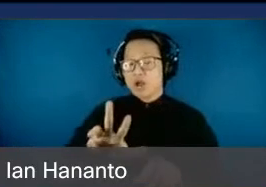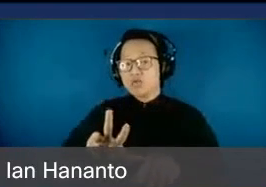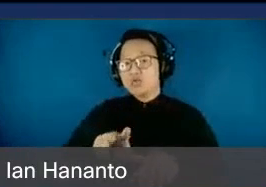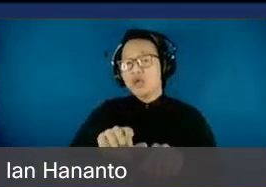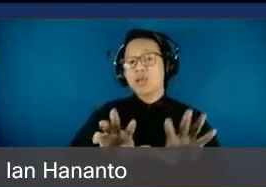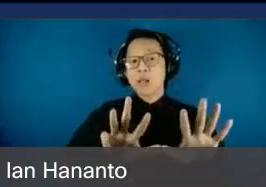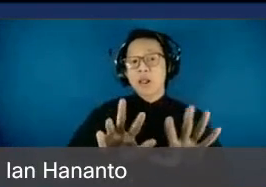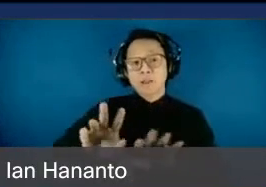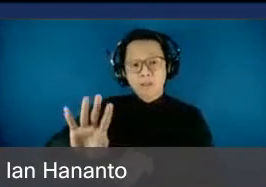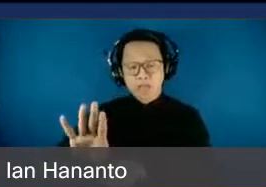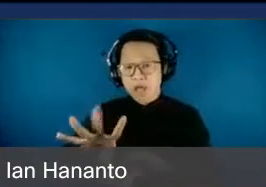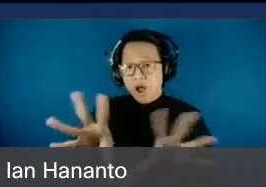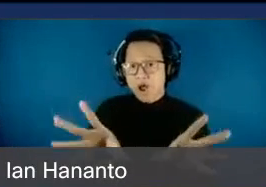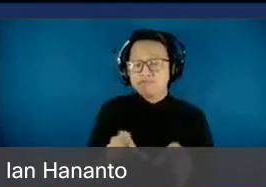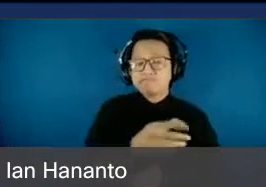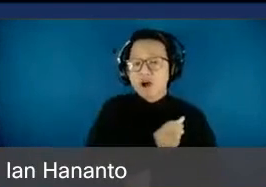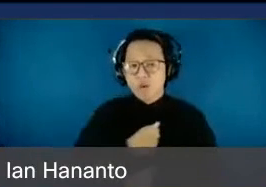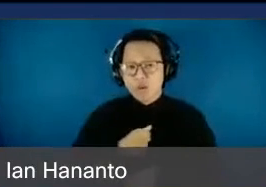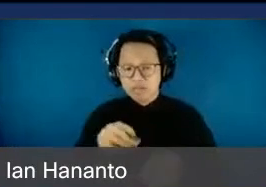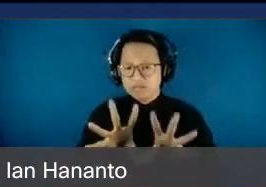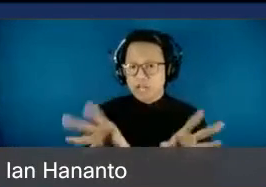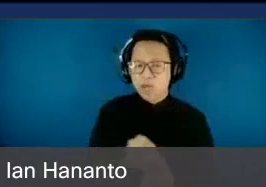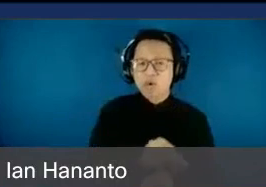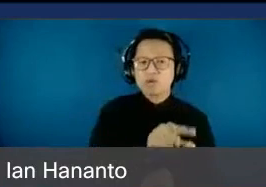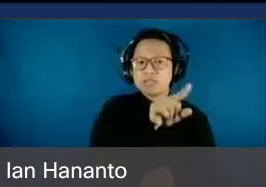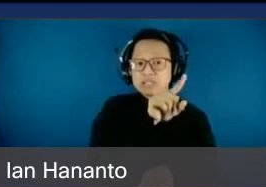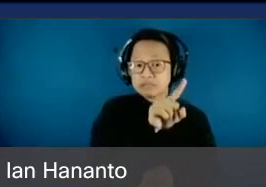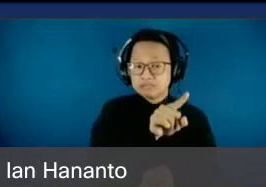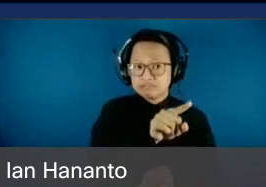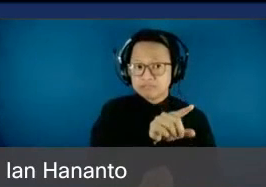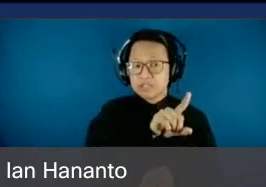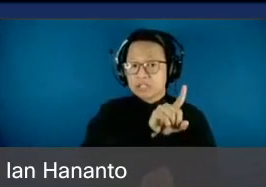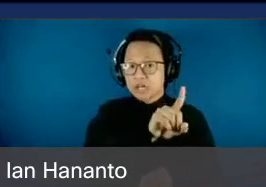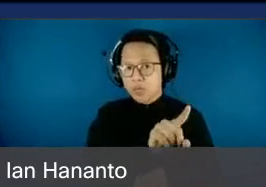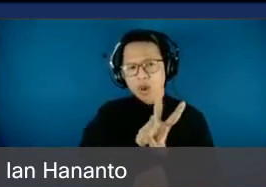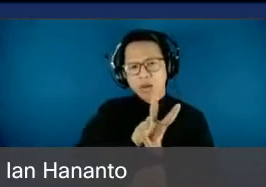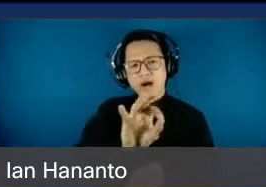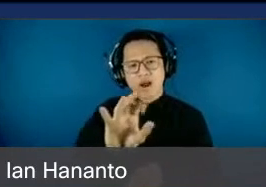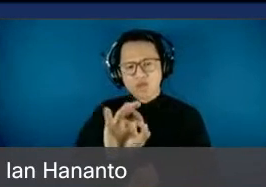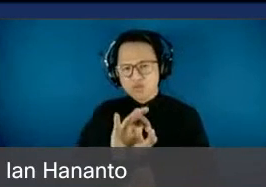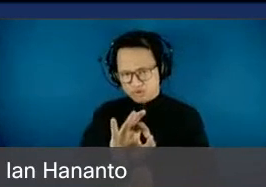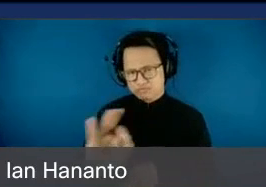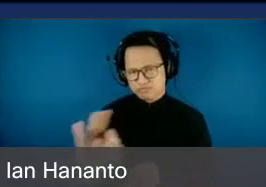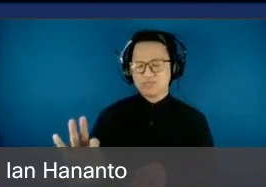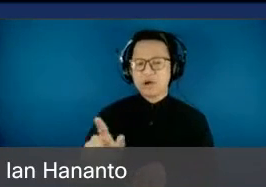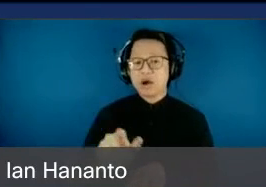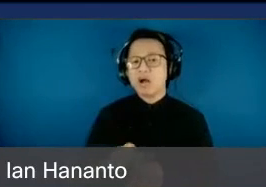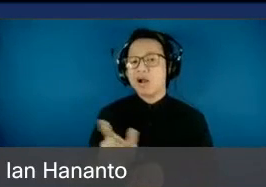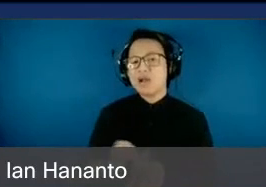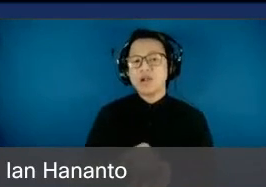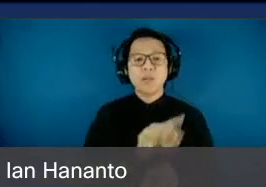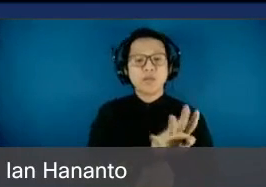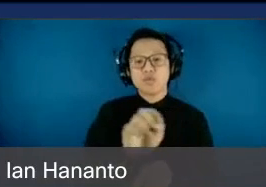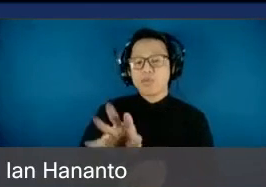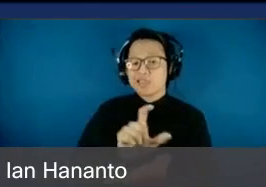Anggotanya ada 1.800, mohon saya dikoreksi Bu kalau salah, di 40 cabang. Kemudian juga yang